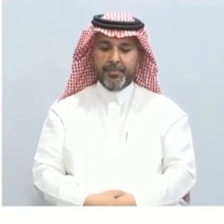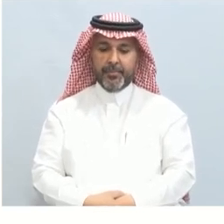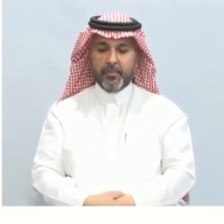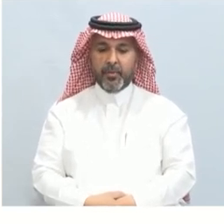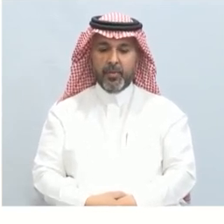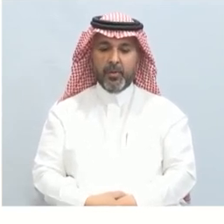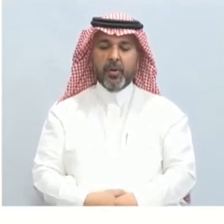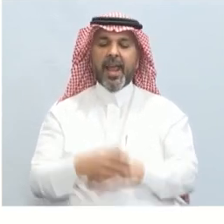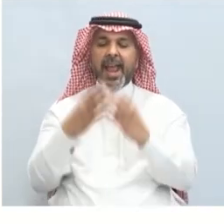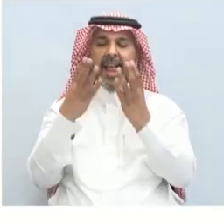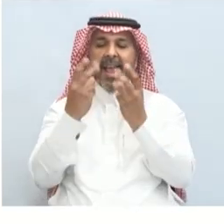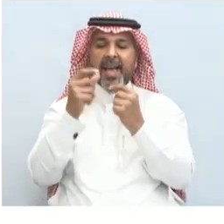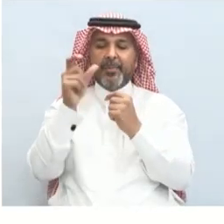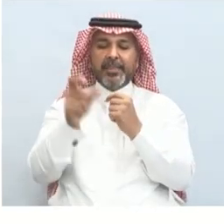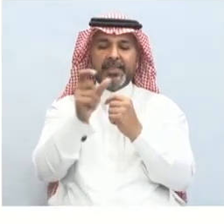عناصر